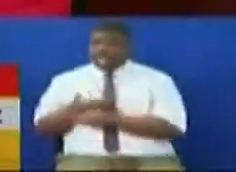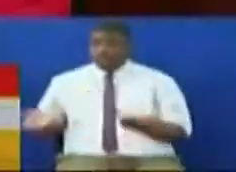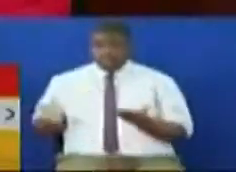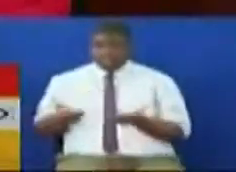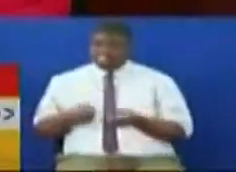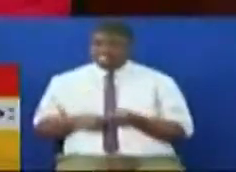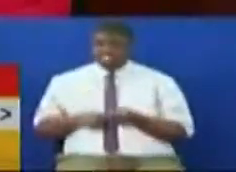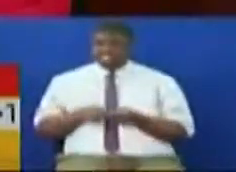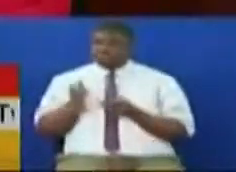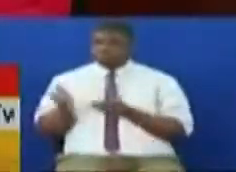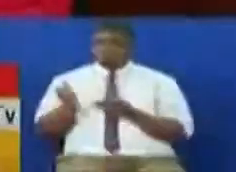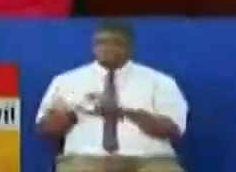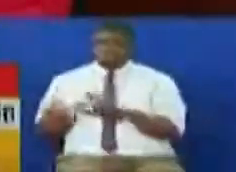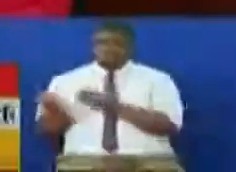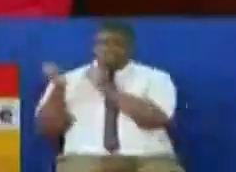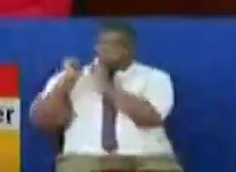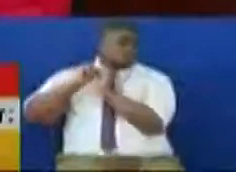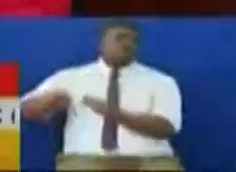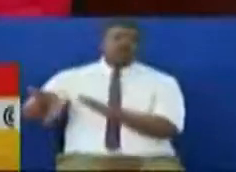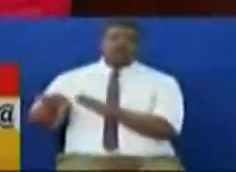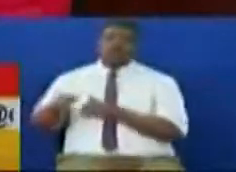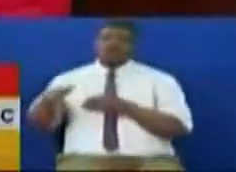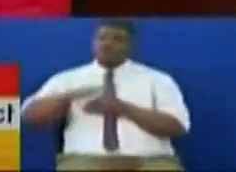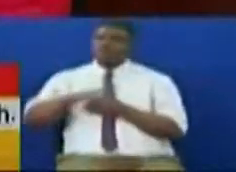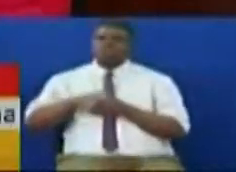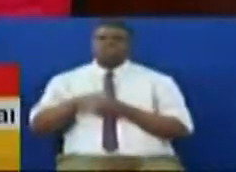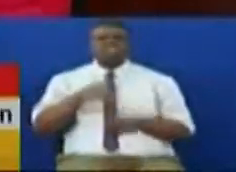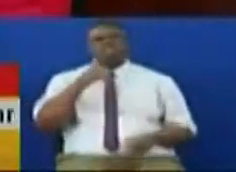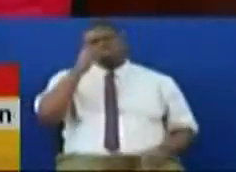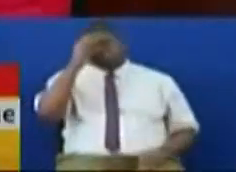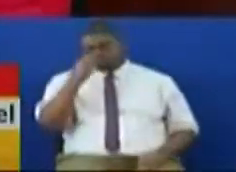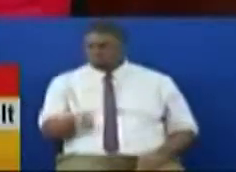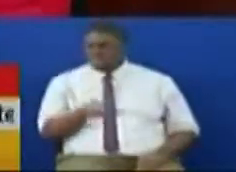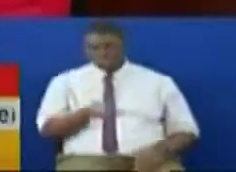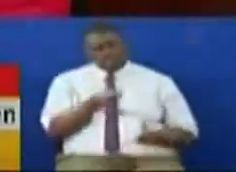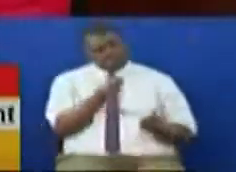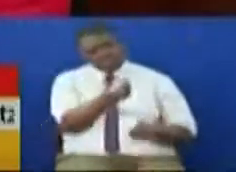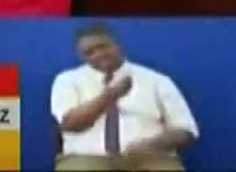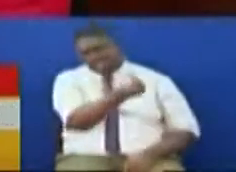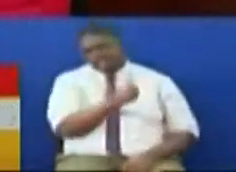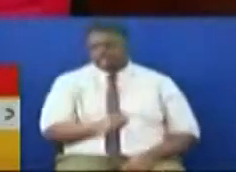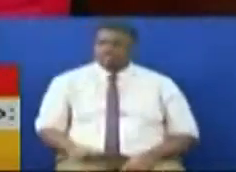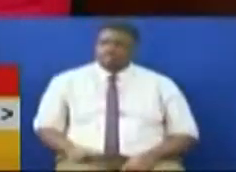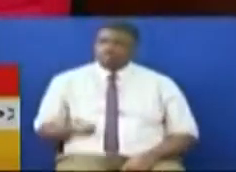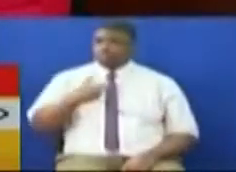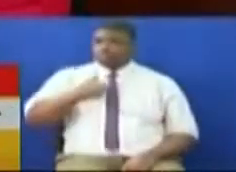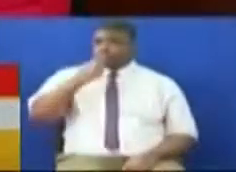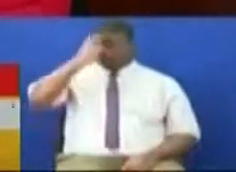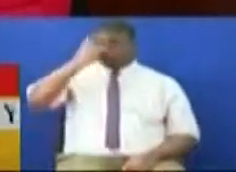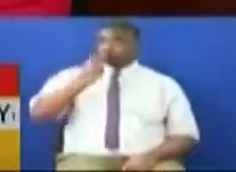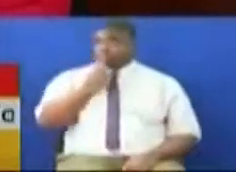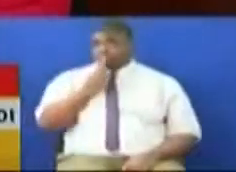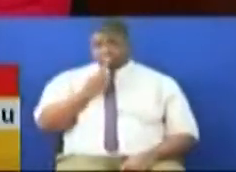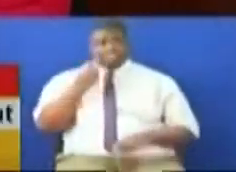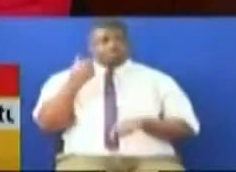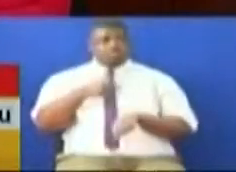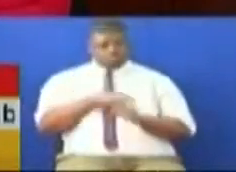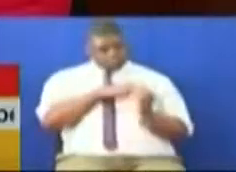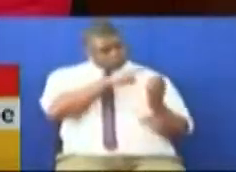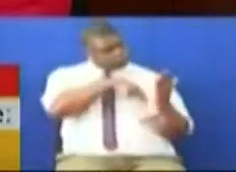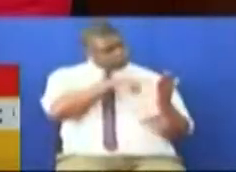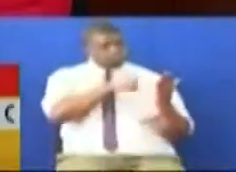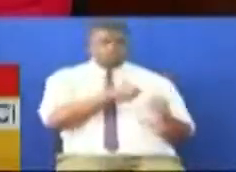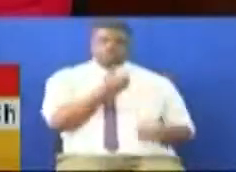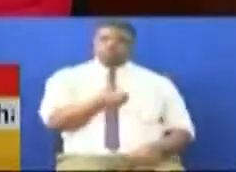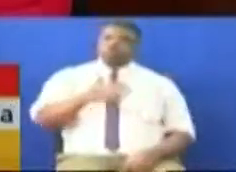kwa hiyo mzigo utatupwa. Unaona kwamba ni matumizi mabaya ya rasilimali. Lakini mimi ambacho nilikuwa najiuliza wakati nasoma hivi vitu, mtoto wangu